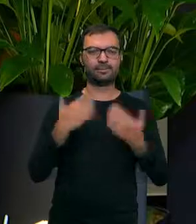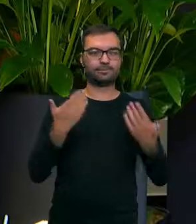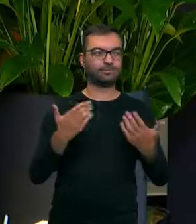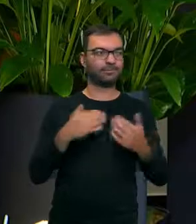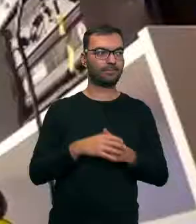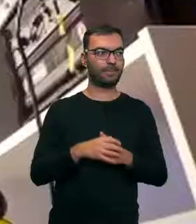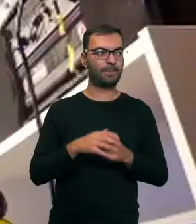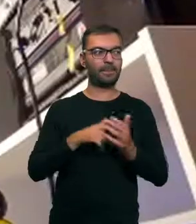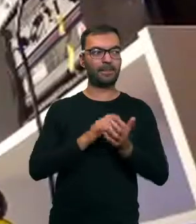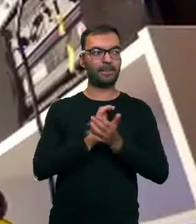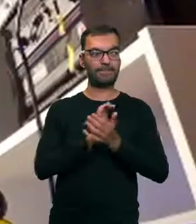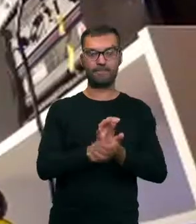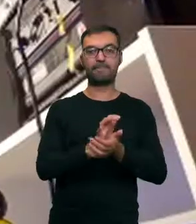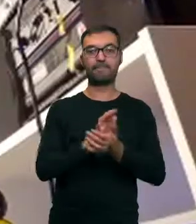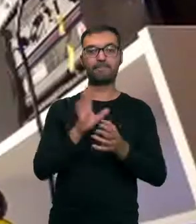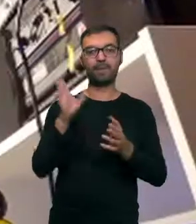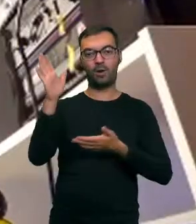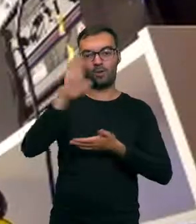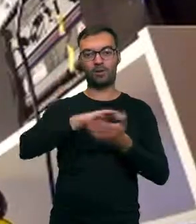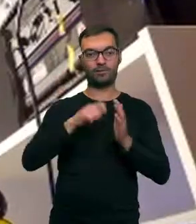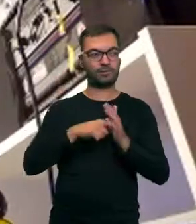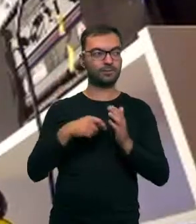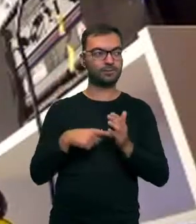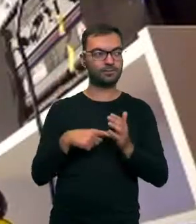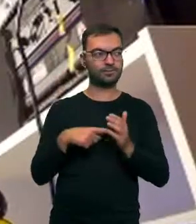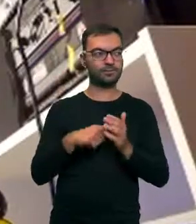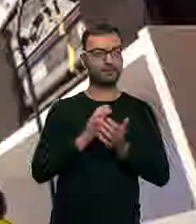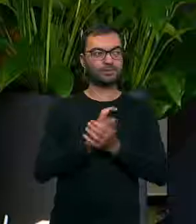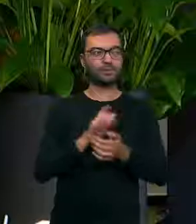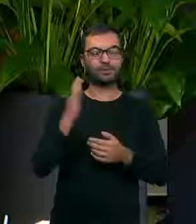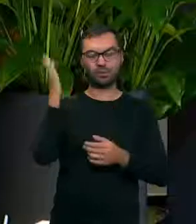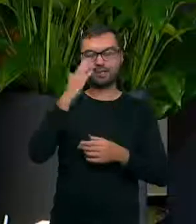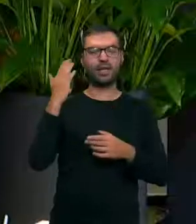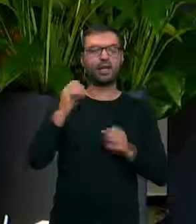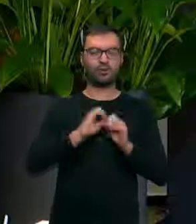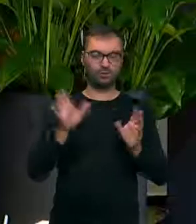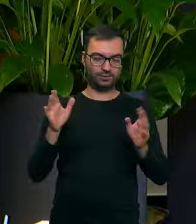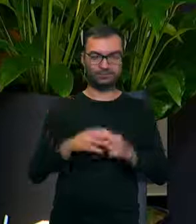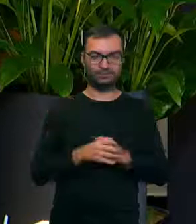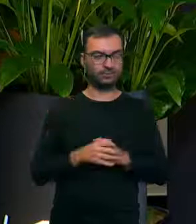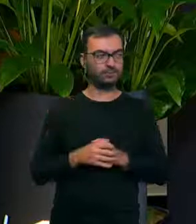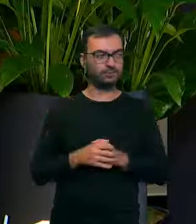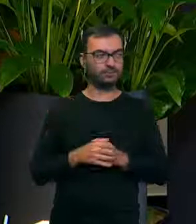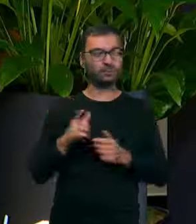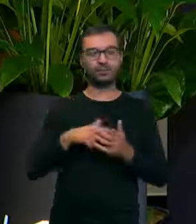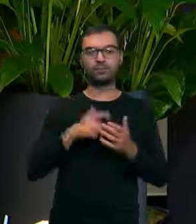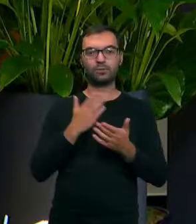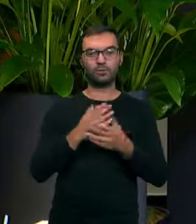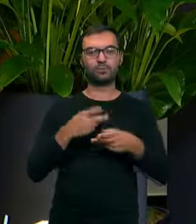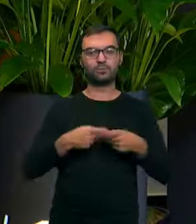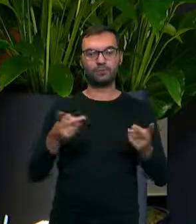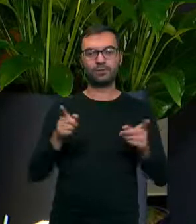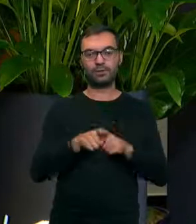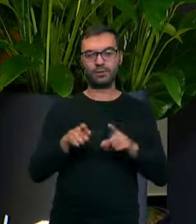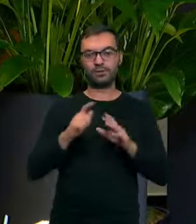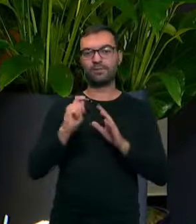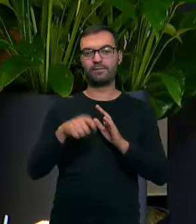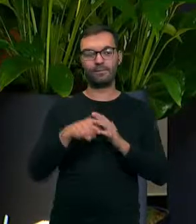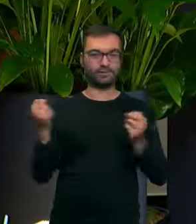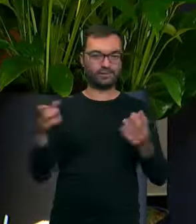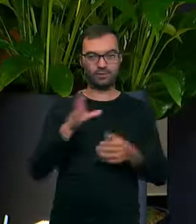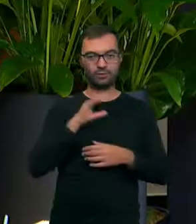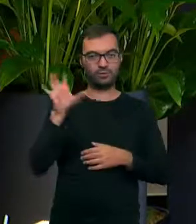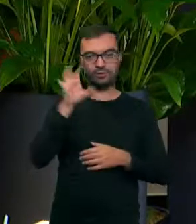Cezary, to wydanie z okładką filmową, wydawnictwo Czarne oczywiście, jest już dostępne, ale także film w